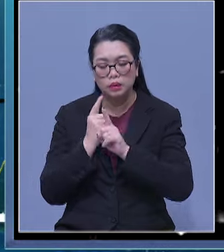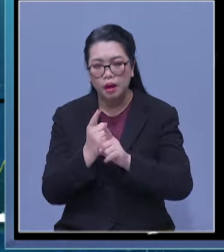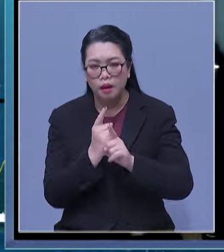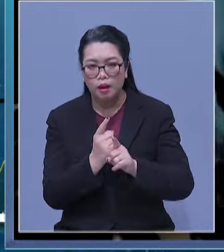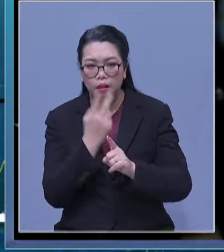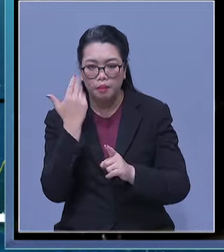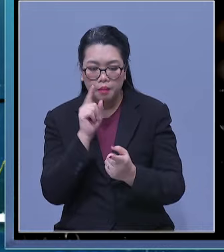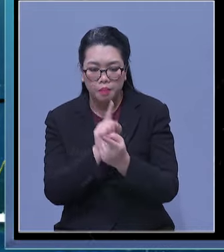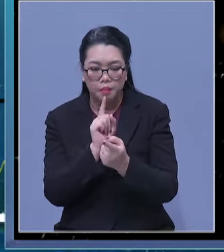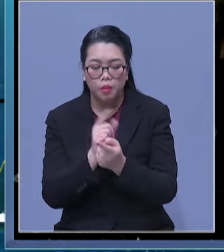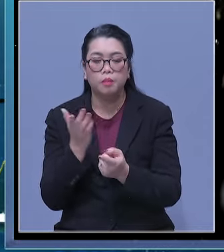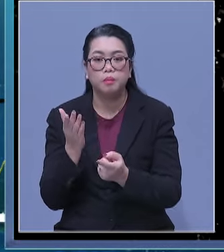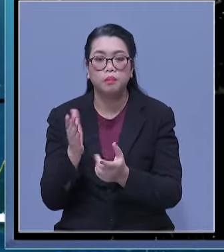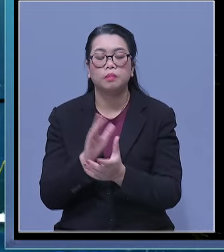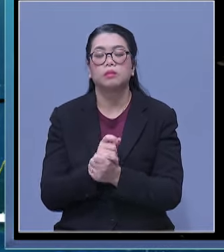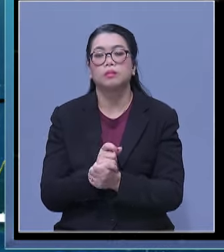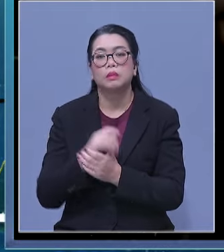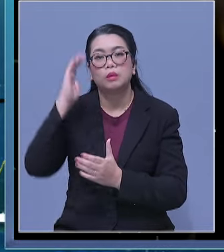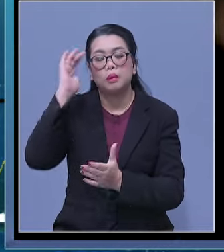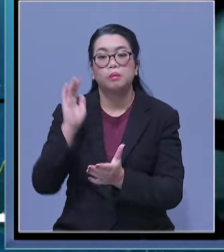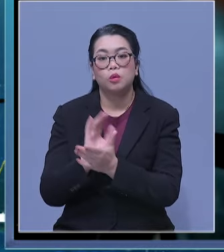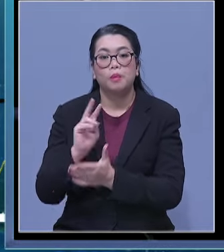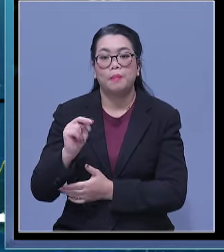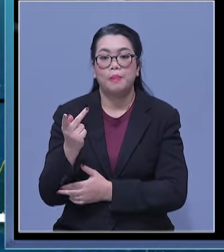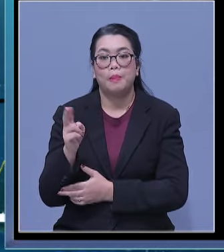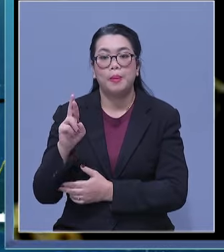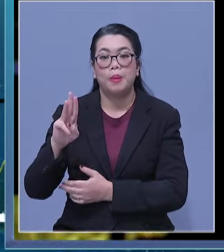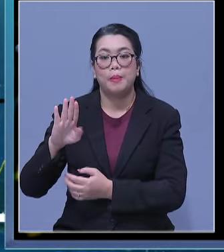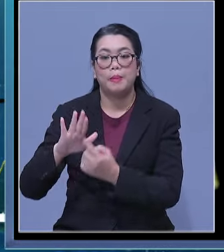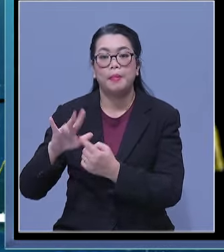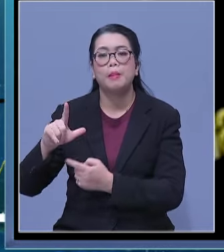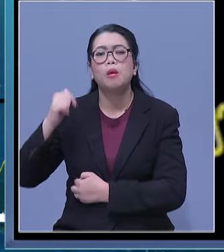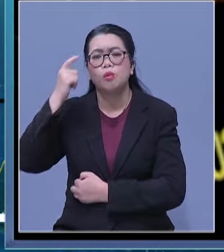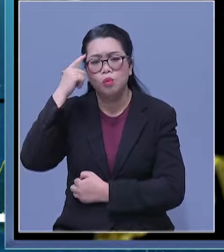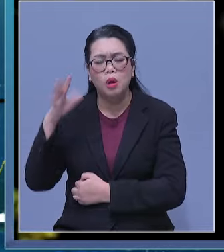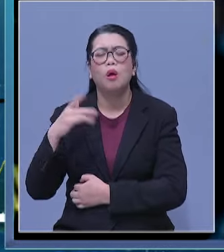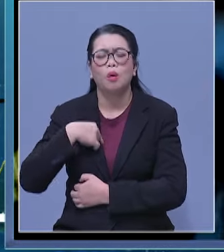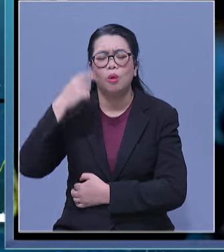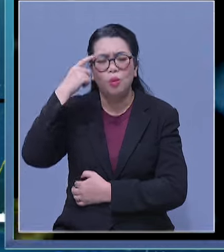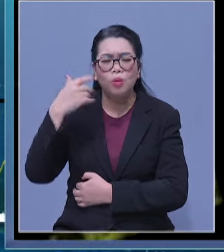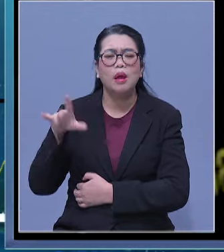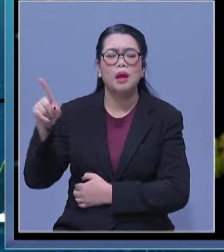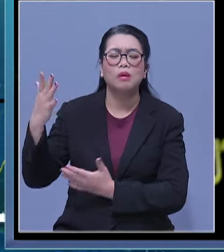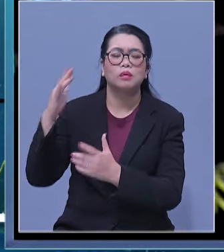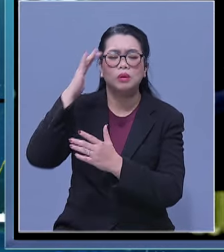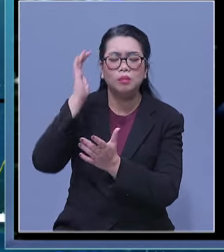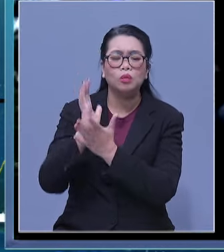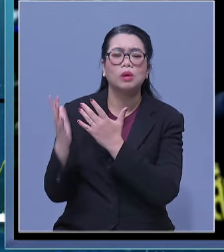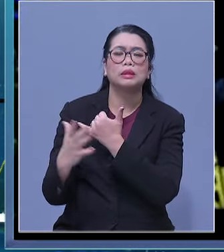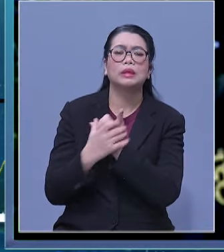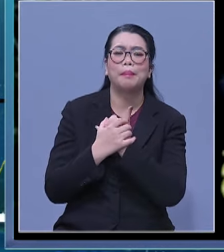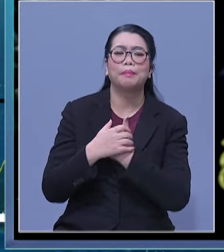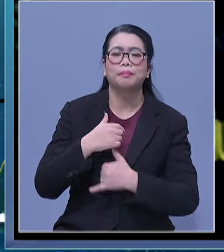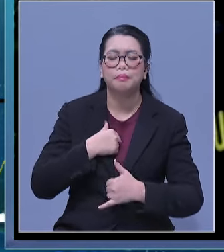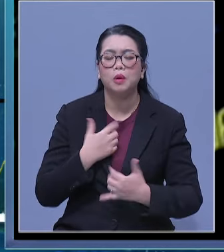าสุดเจอชุดสืบนครบาลจับได้เจ้าตัวบอกว่าผมรู้อยู่แล้วว่าเดี๋ยวสารวัตรแจ๊ะต้องมาจับผมเข้าสักวัน